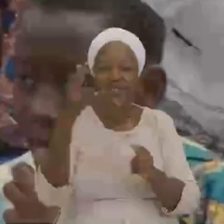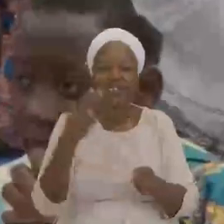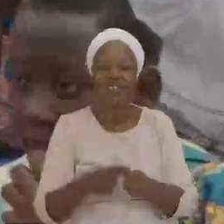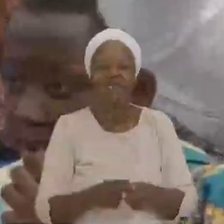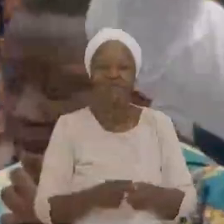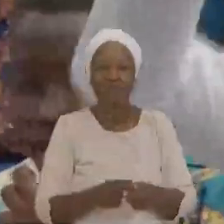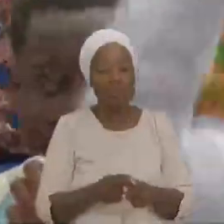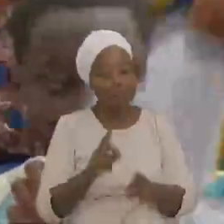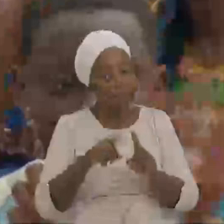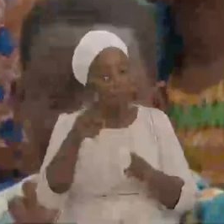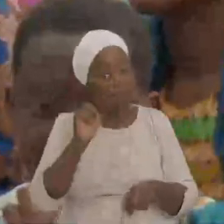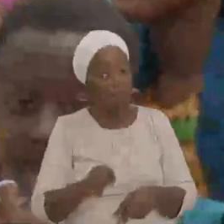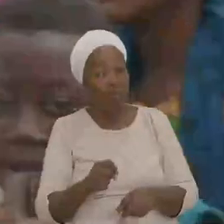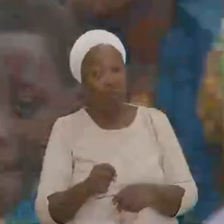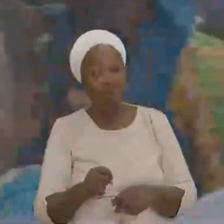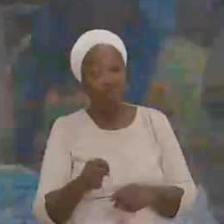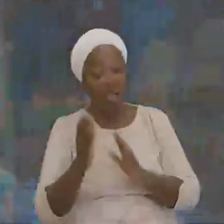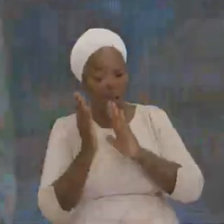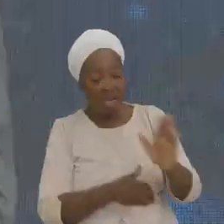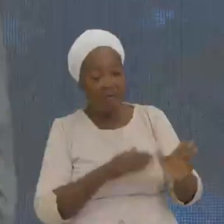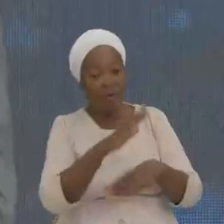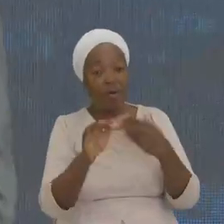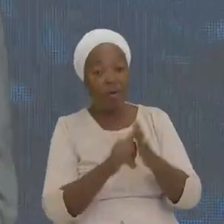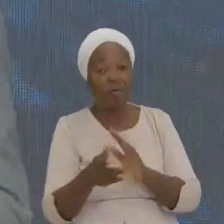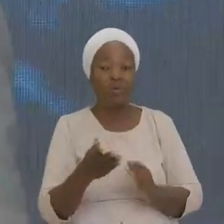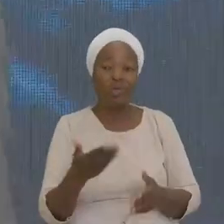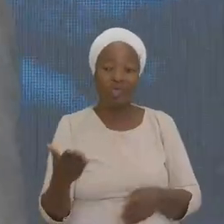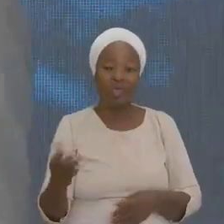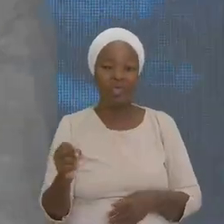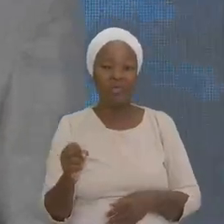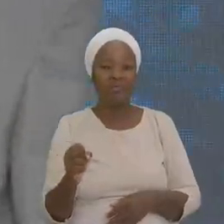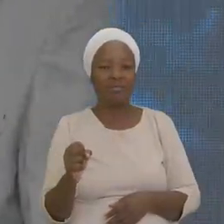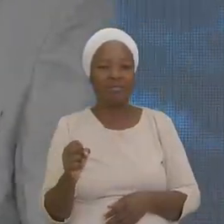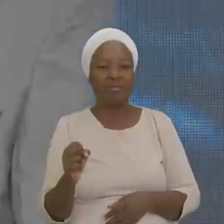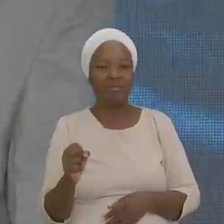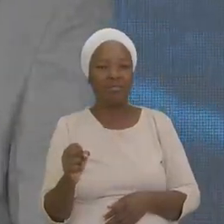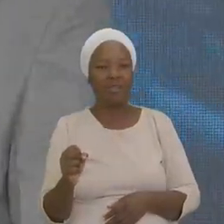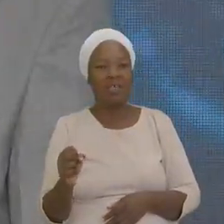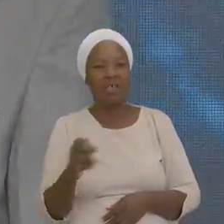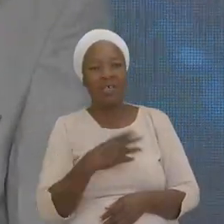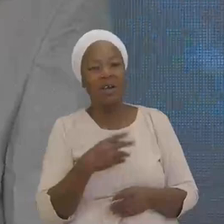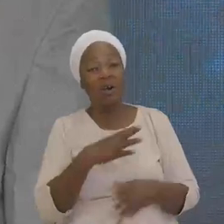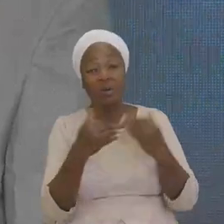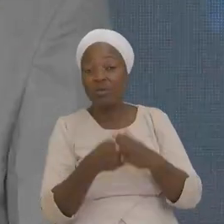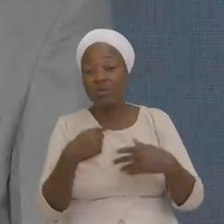Tu régneras avec lui. Mais tu dois abandonner ses rivaux.